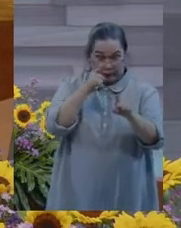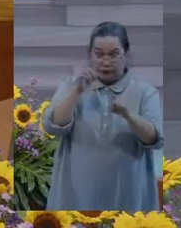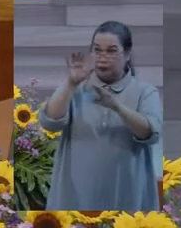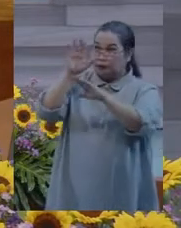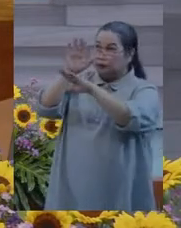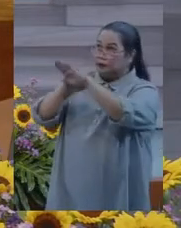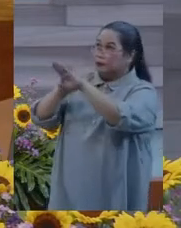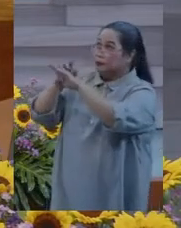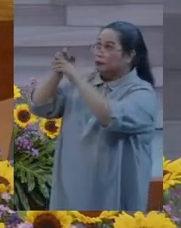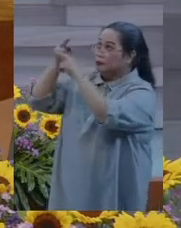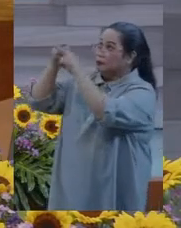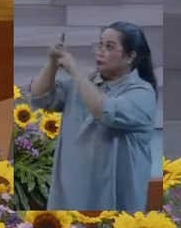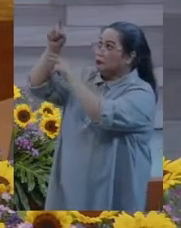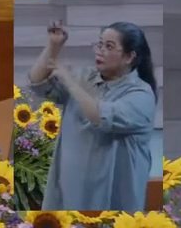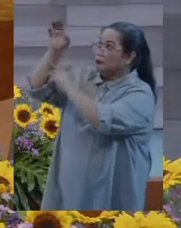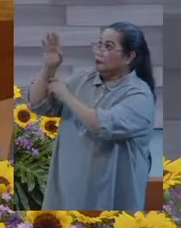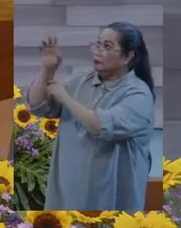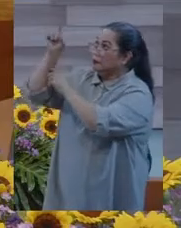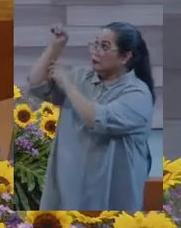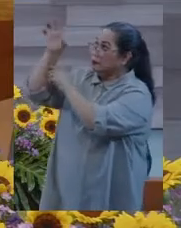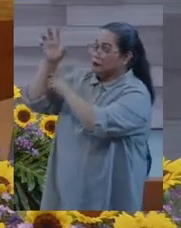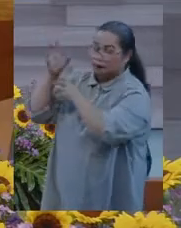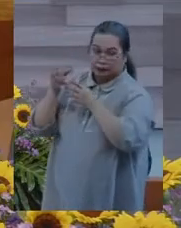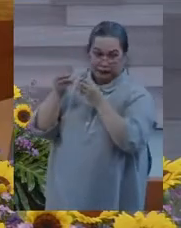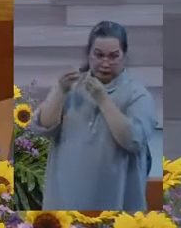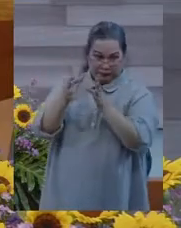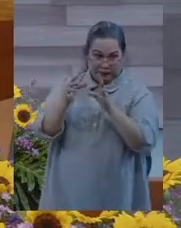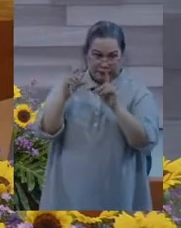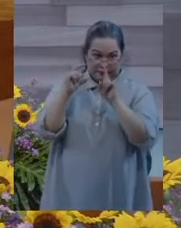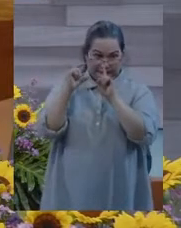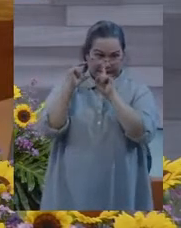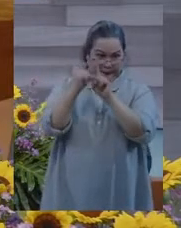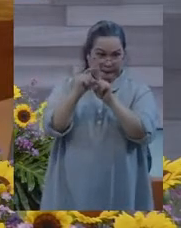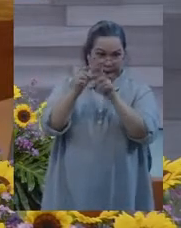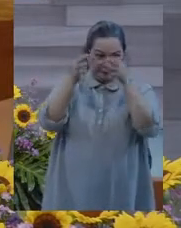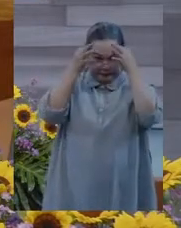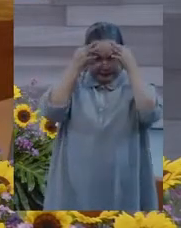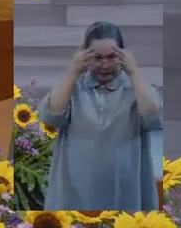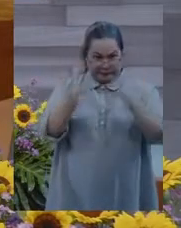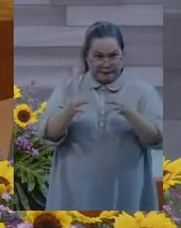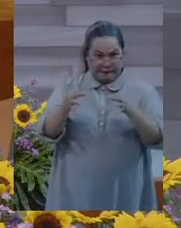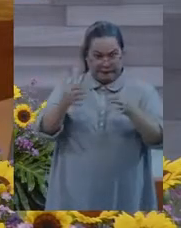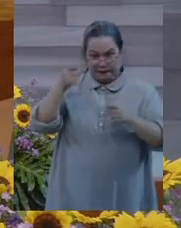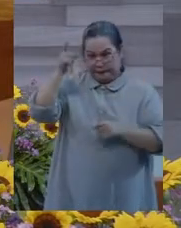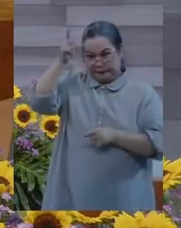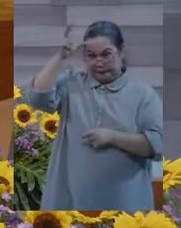at hinayaan niya ang Panginoon ang tumuligsa kay Satanas.